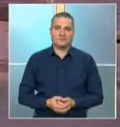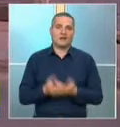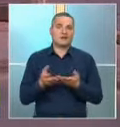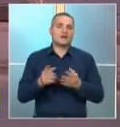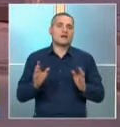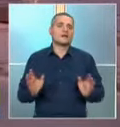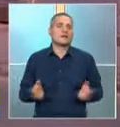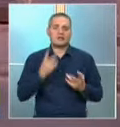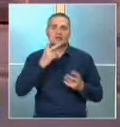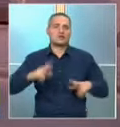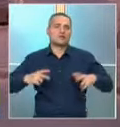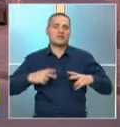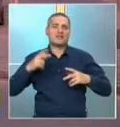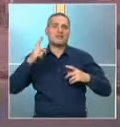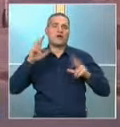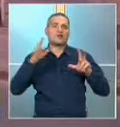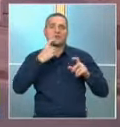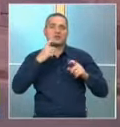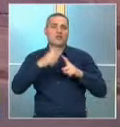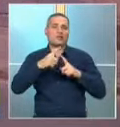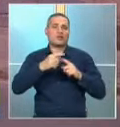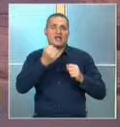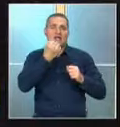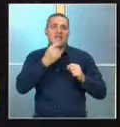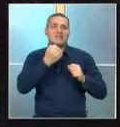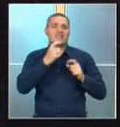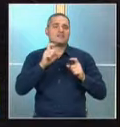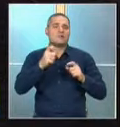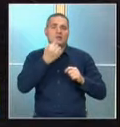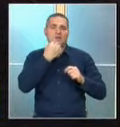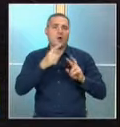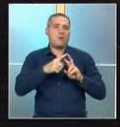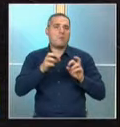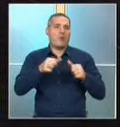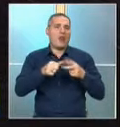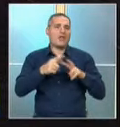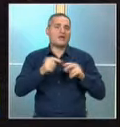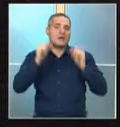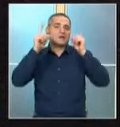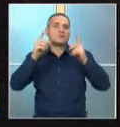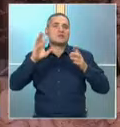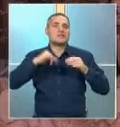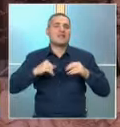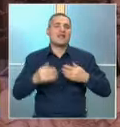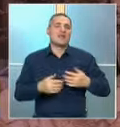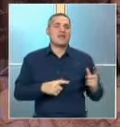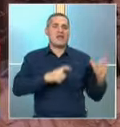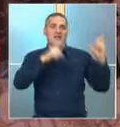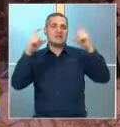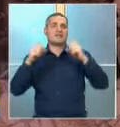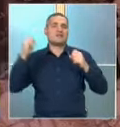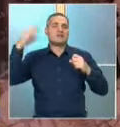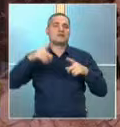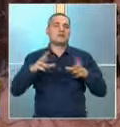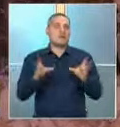Така изглеждат сутрините на 8-годишната Теодора от Симитлишкото село Полена. Събужда се малко след изгрева на слънцето и заедно с майка си отива на